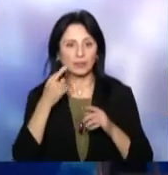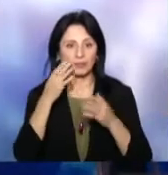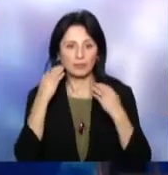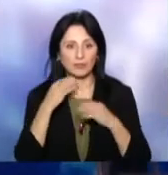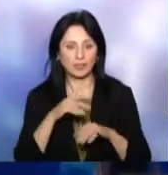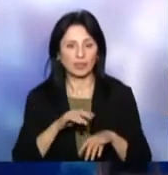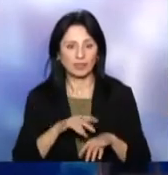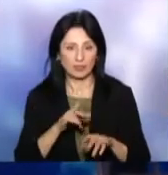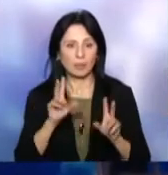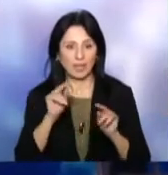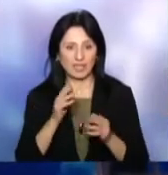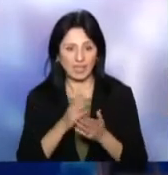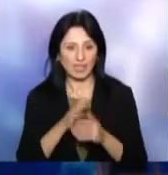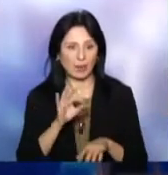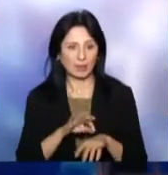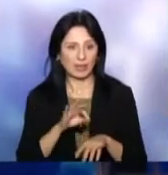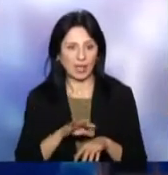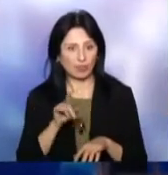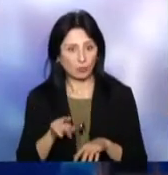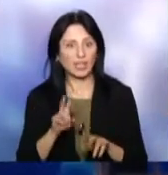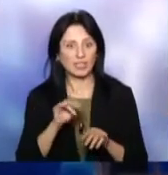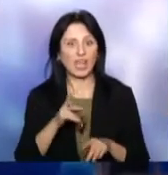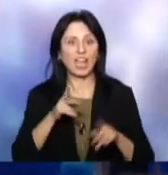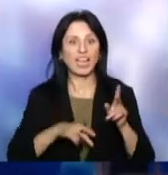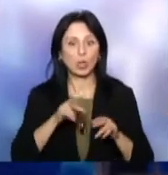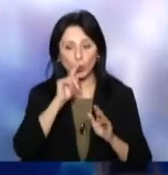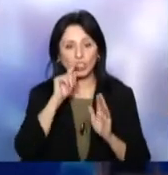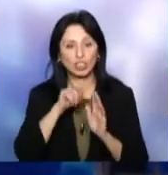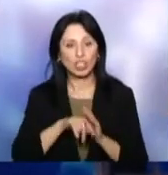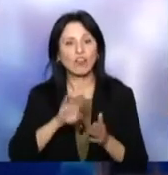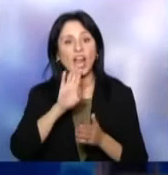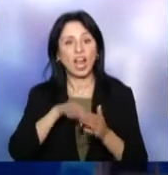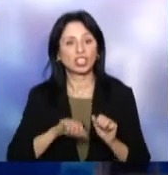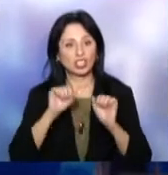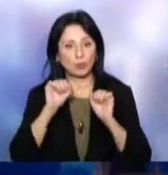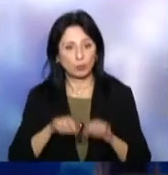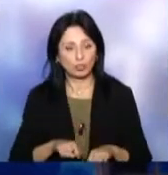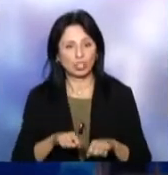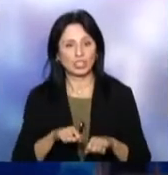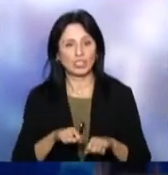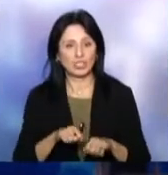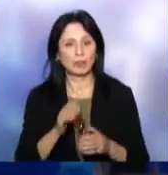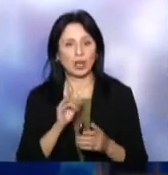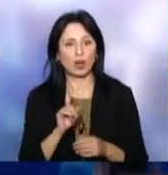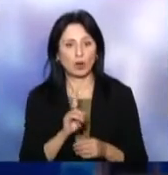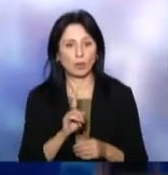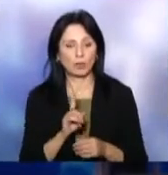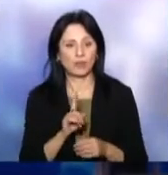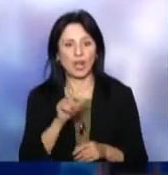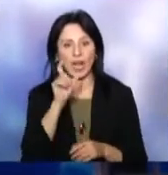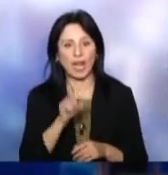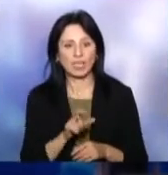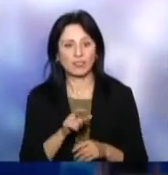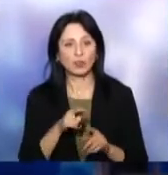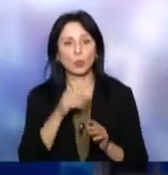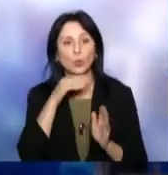არიან დერმატოლოგებიც და პაციენტებიც, იმიტომ რომ ქირურგიული ჩარევის გარეშე შესაძლებელია, რომ ადამიანი